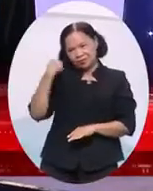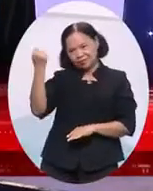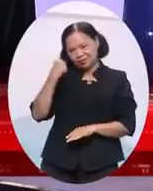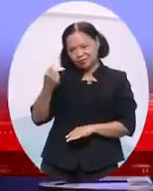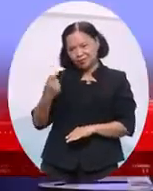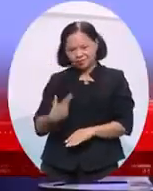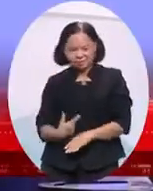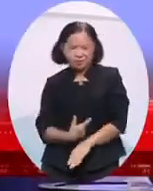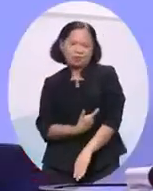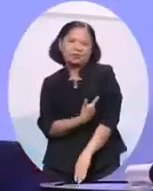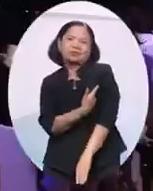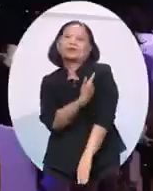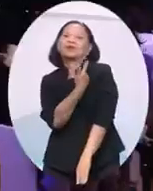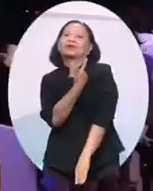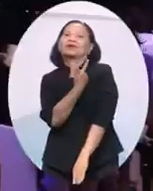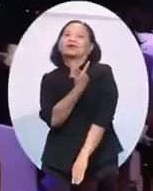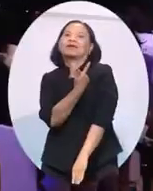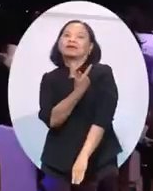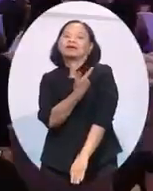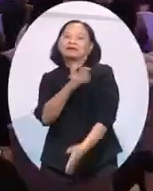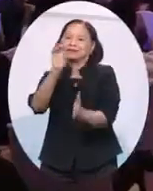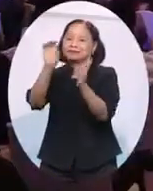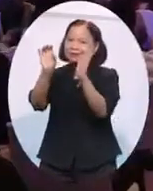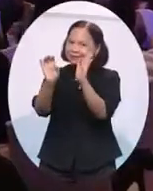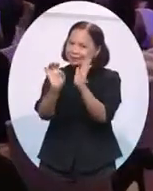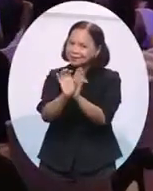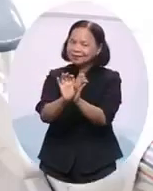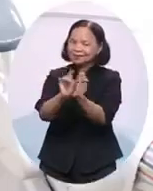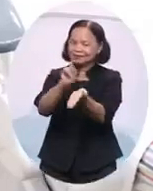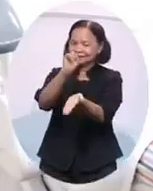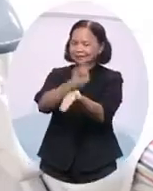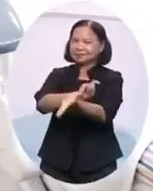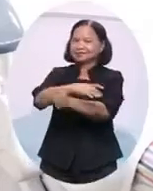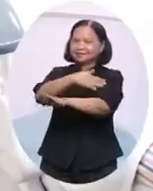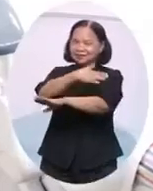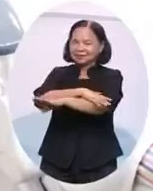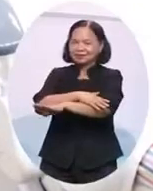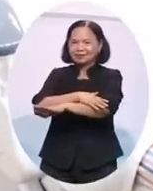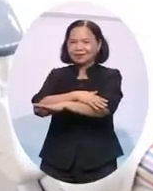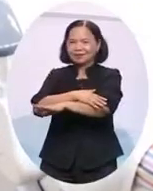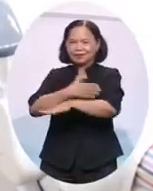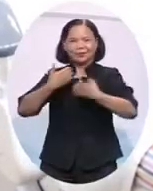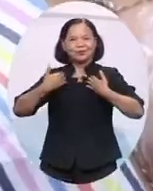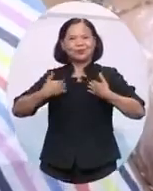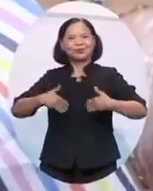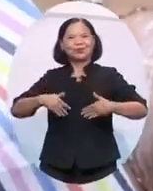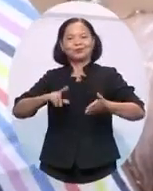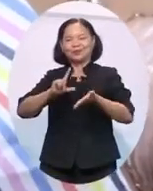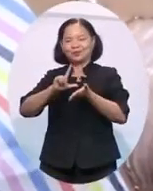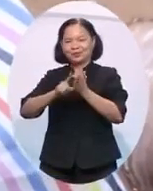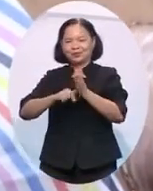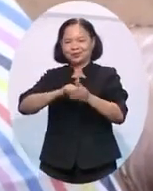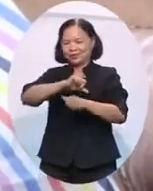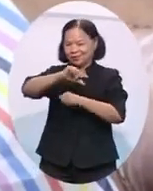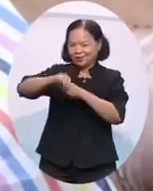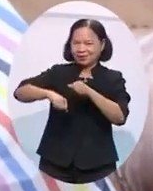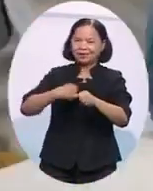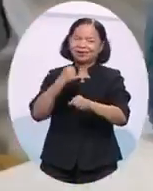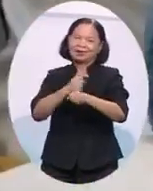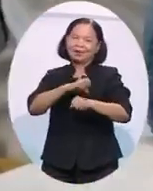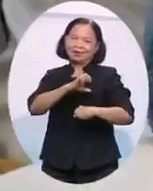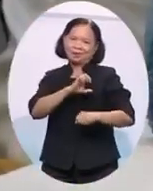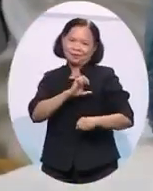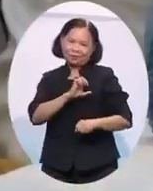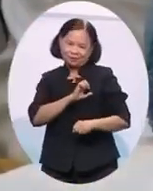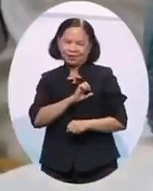chích botulinum toxic hay chất làm đầy. Những phương pháp này giúp bệnh nhân ít tốn thời gian để nghỉ dưỡng, có thể sinh hoạt và làm việc sớm sau khi thực